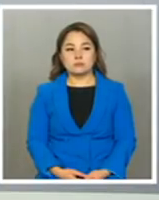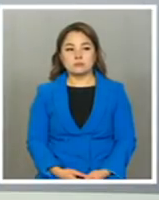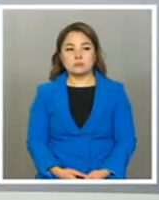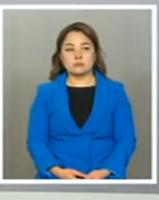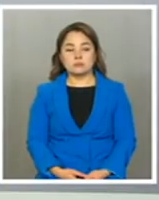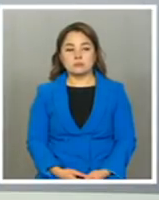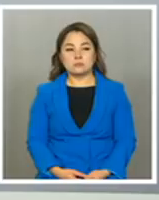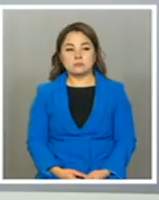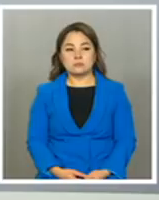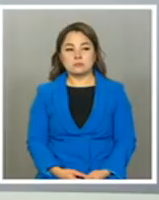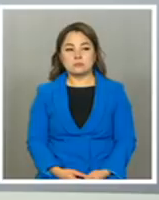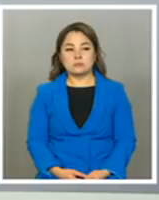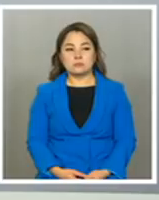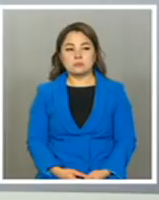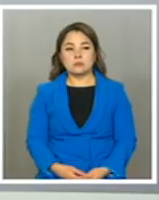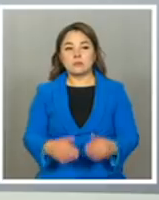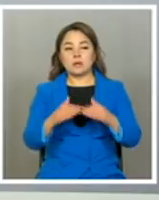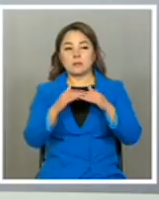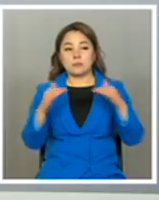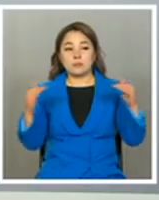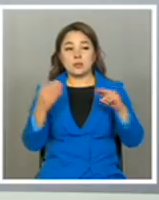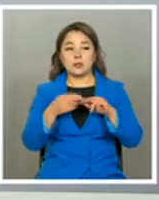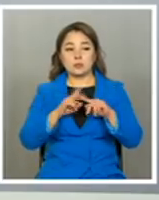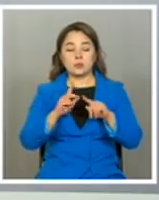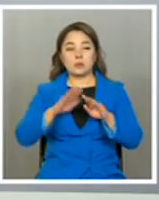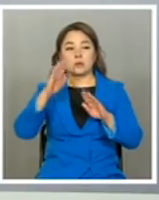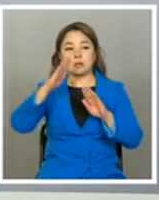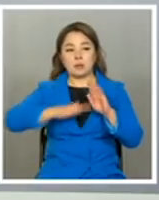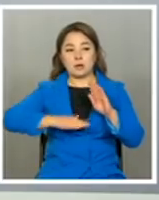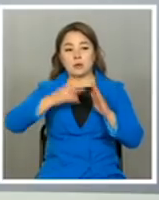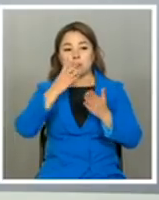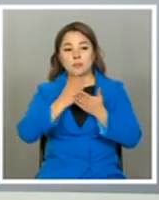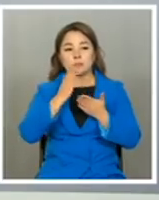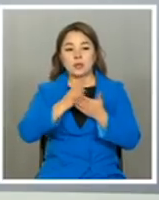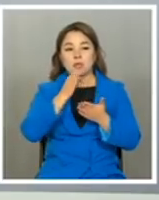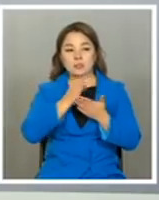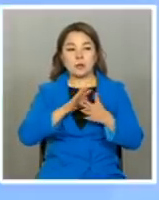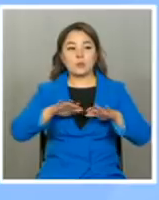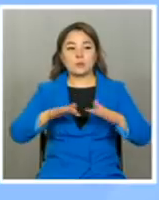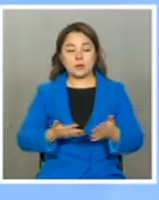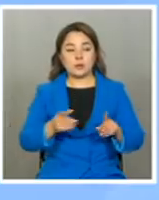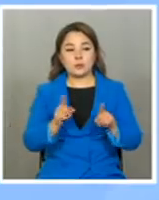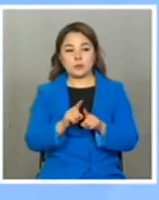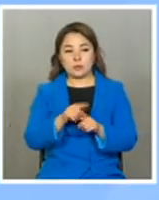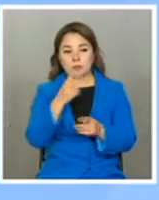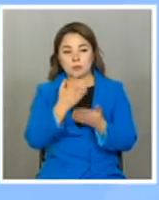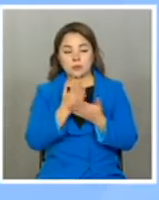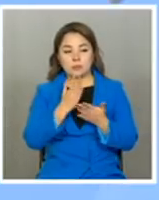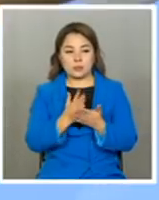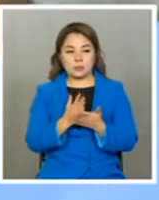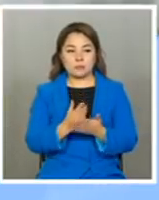Қолдың белгіден ауытқуы байқалады, бұлшықеттің қандай уақытта қажығаны тіркеледі.